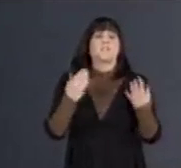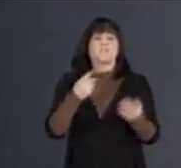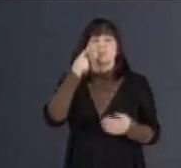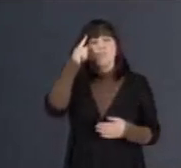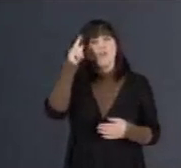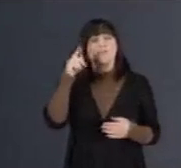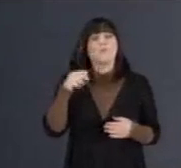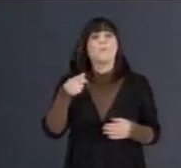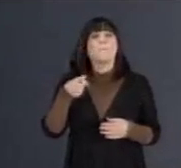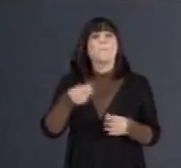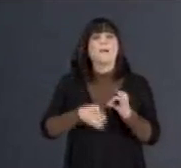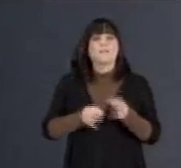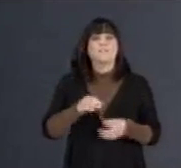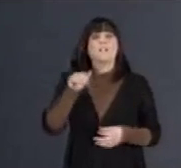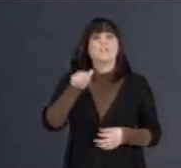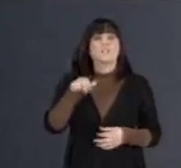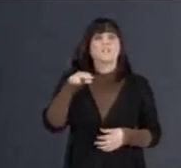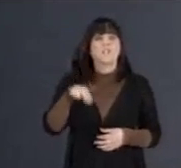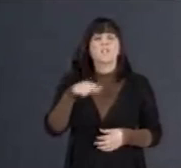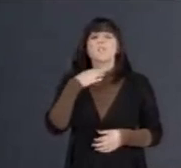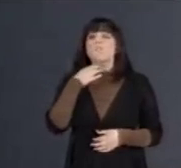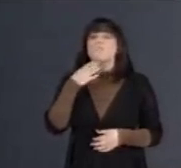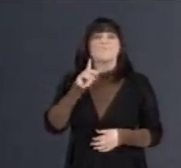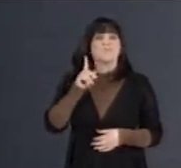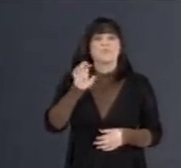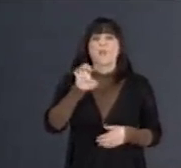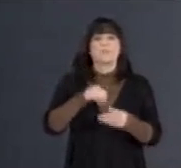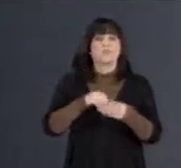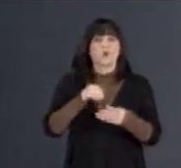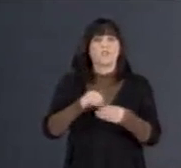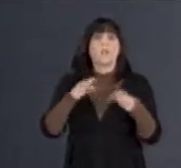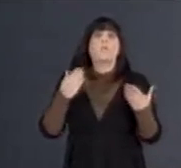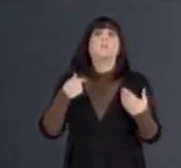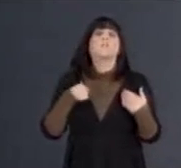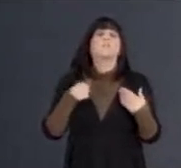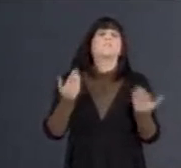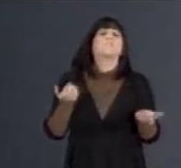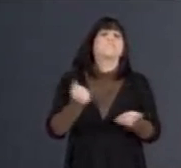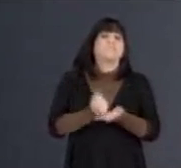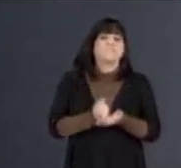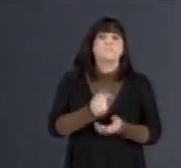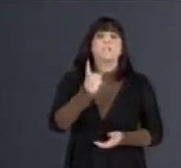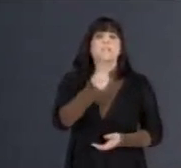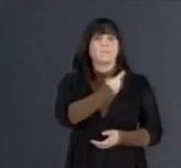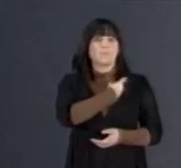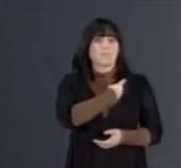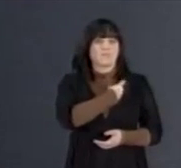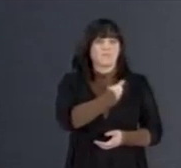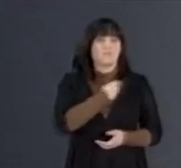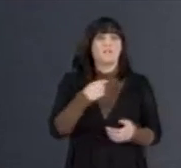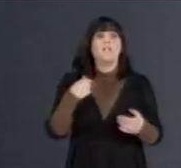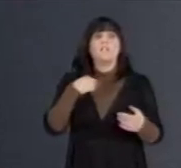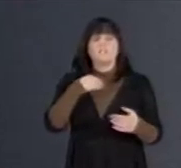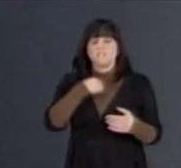Tazzjoni Nazjonali dill-darba maħarriċ. Allora, kallina ħroċ independenti. X-sa jena